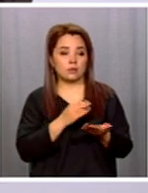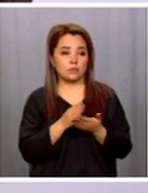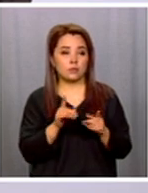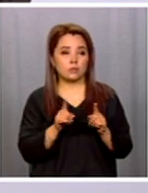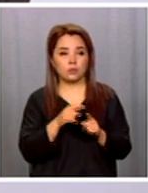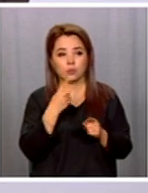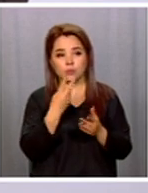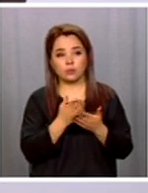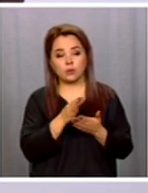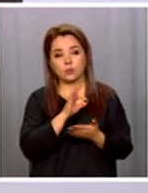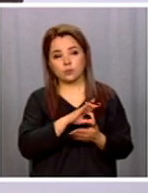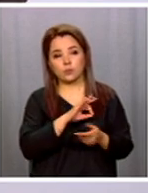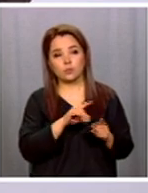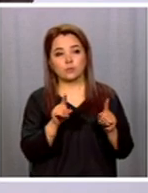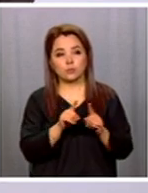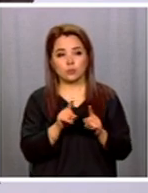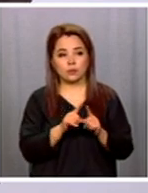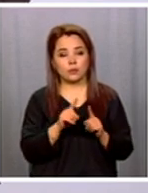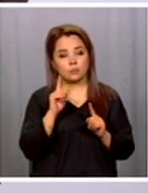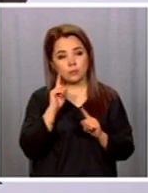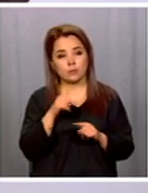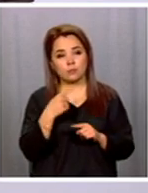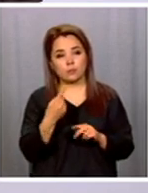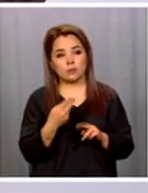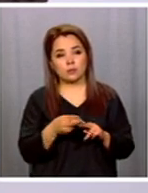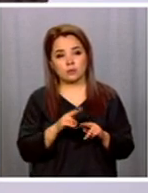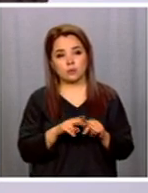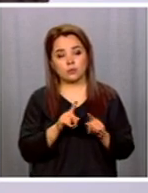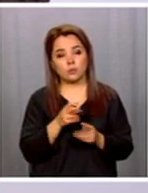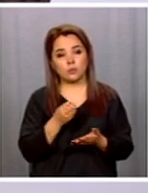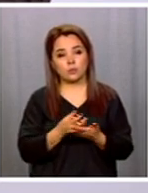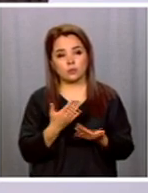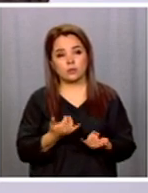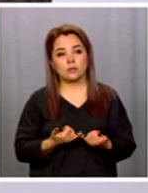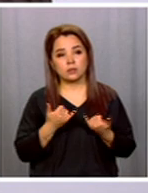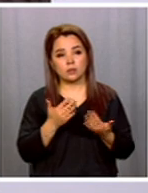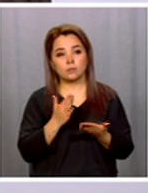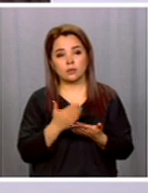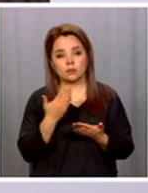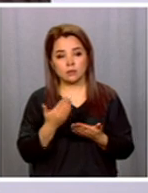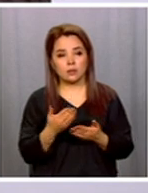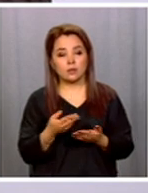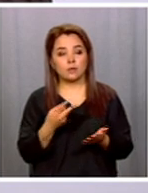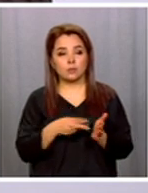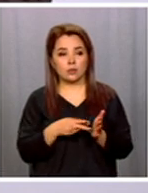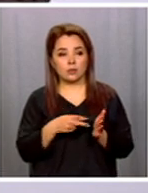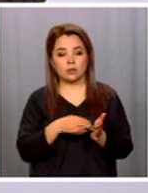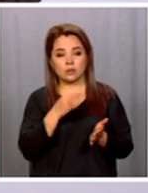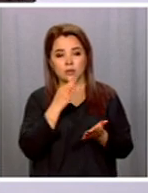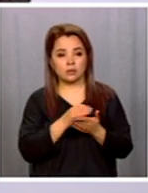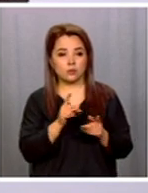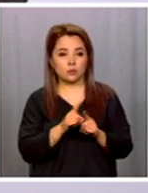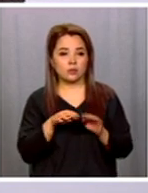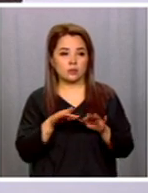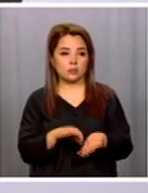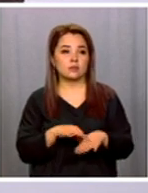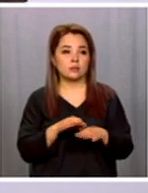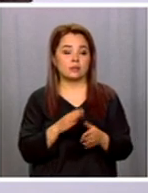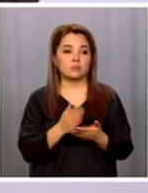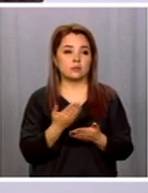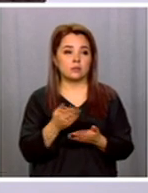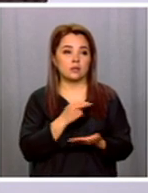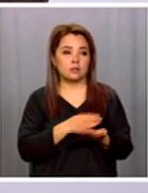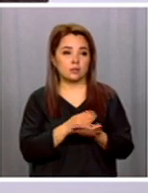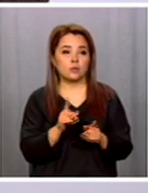бұл тұтынушылар үшін жалпы белгілі бір құндылығы немесе бағасы бар іс-әрекеттер деп айтуға болады. Яғни қызмет көрсету